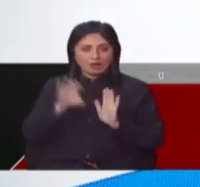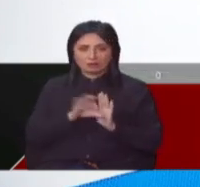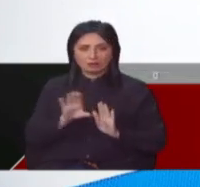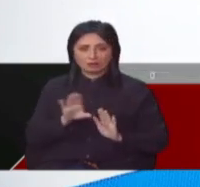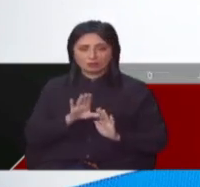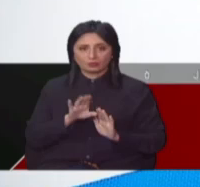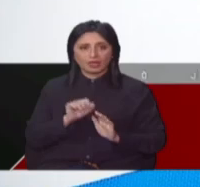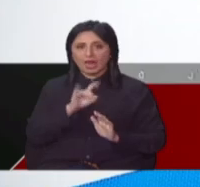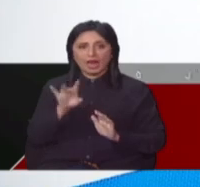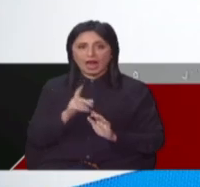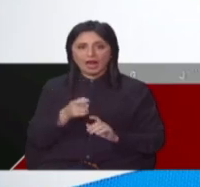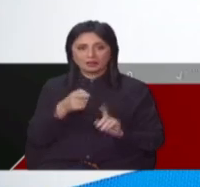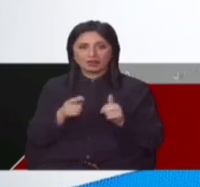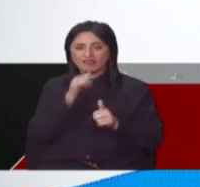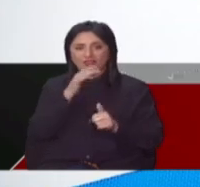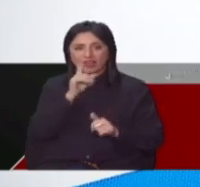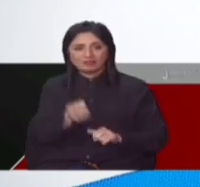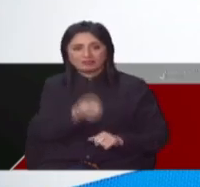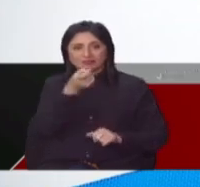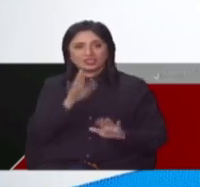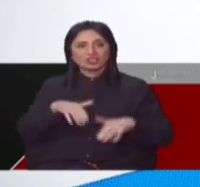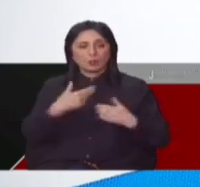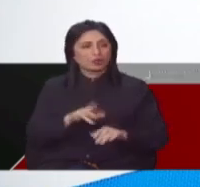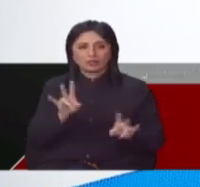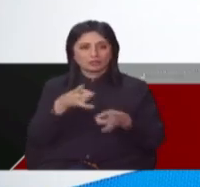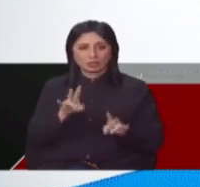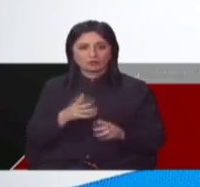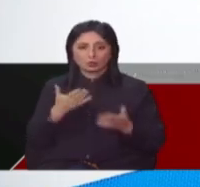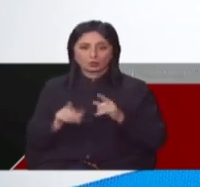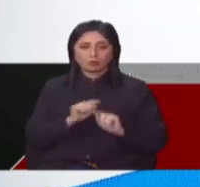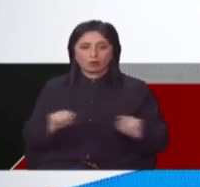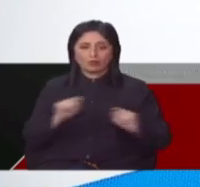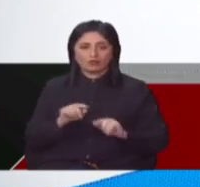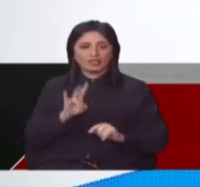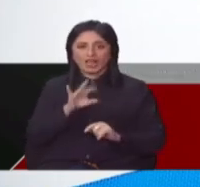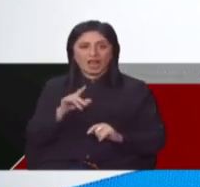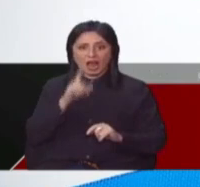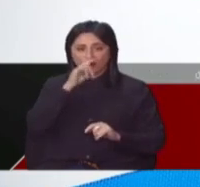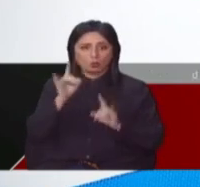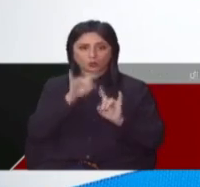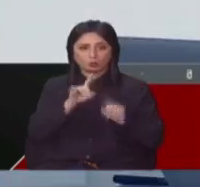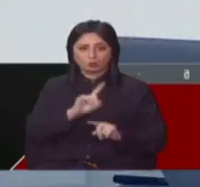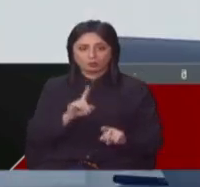არ დაიჯეროთ და არ წამოეგოთ არანაირ შემოთავაზებას თუ პროვოკაციას არ მოტყუდეთ.